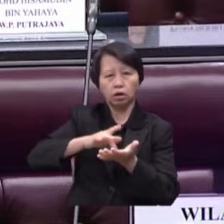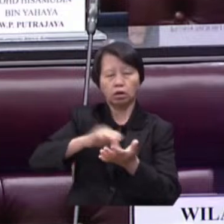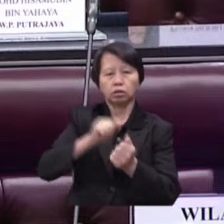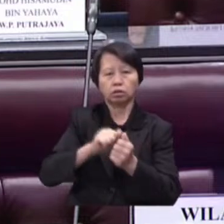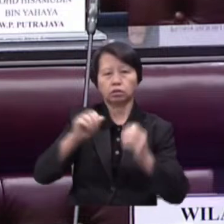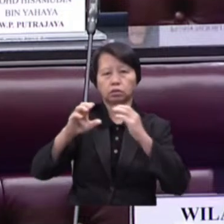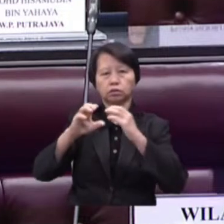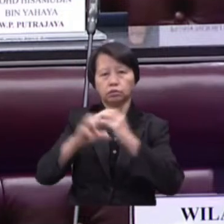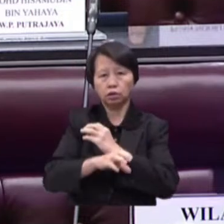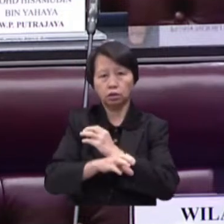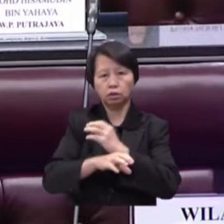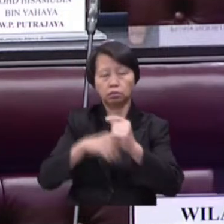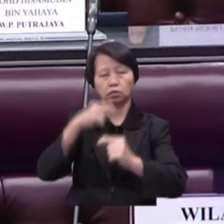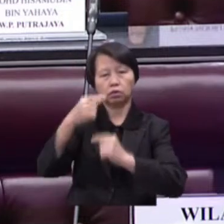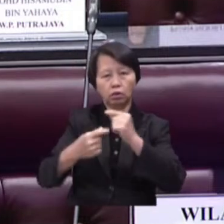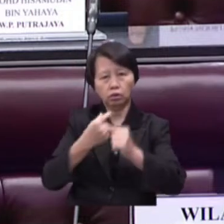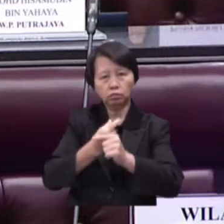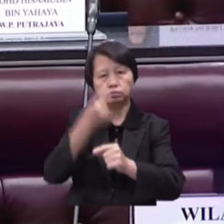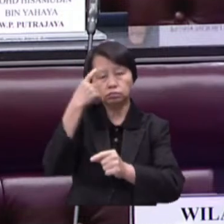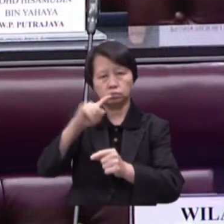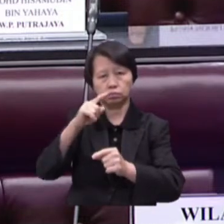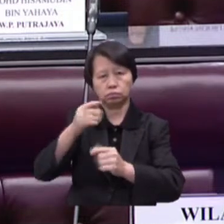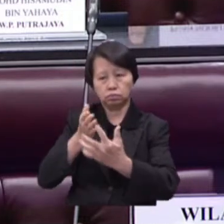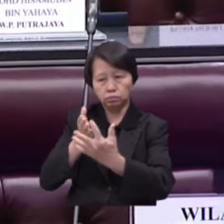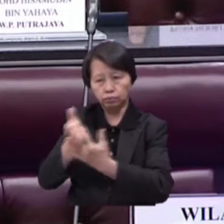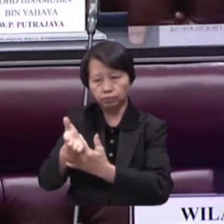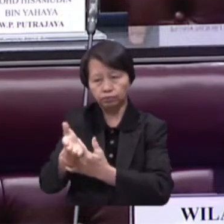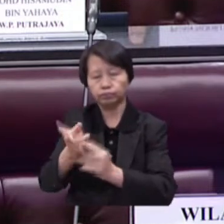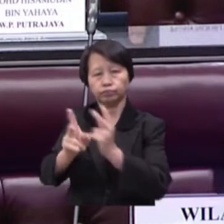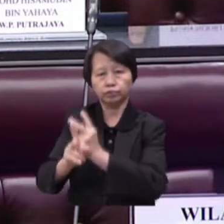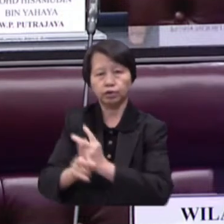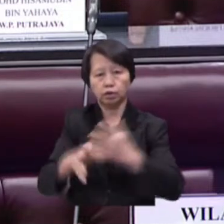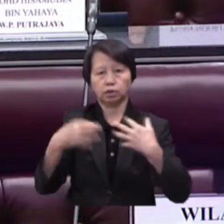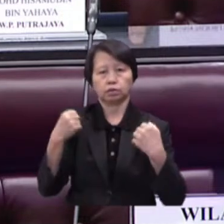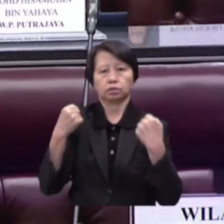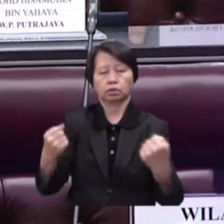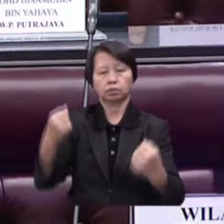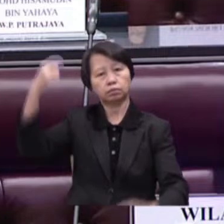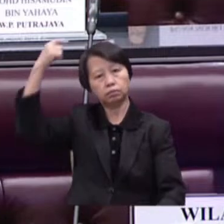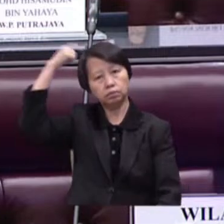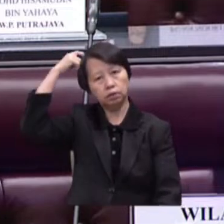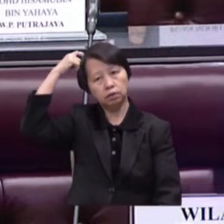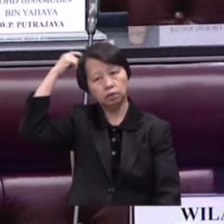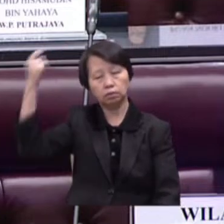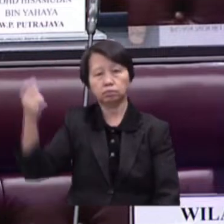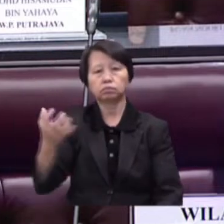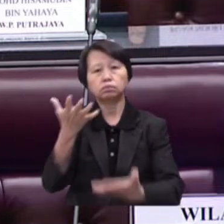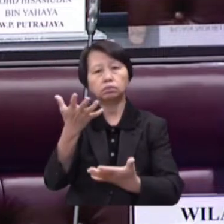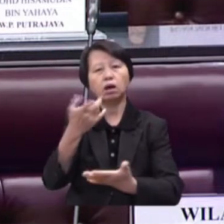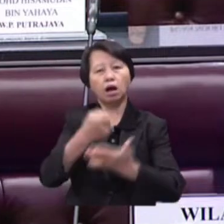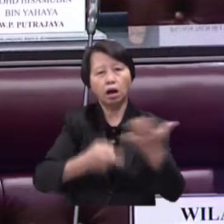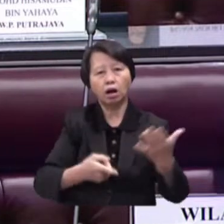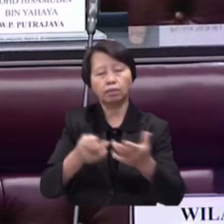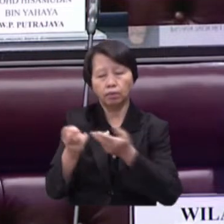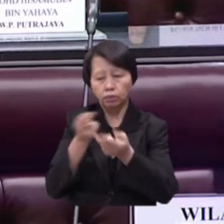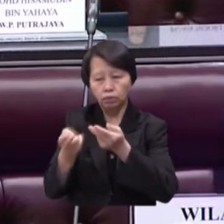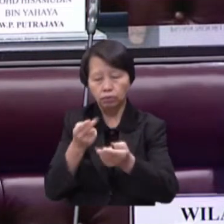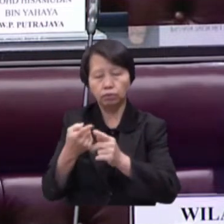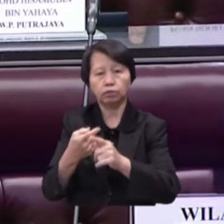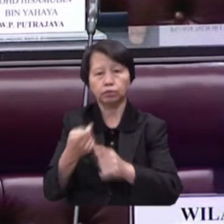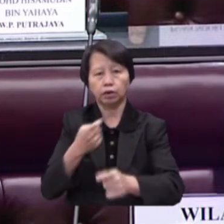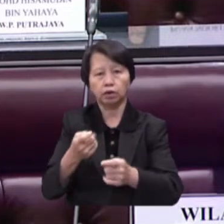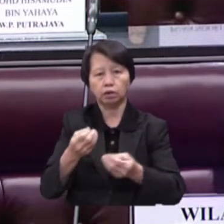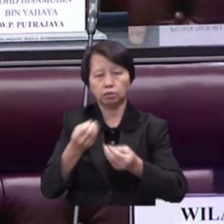cababaran dari segi geografi untuk mengakses penjagaan kesehatan mental Apakah usaha dari